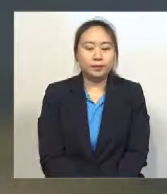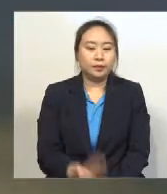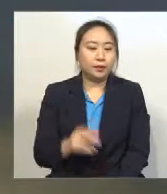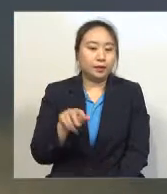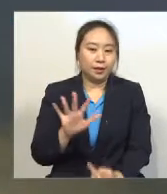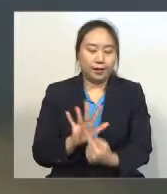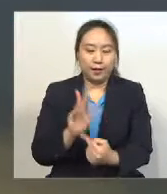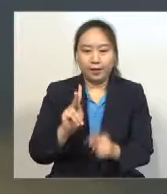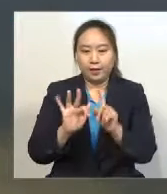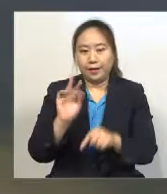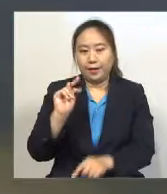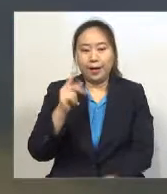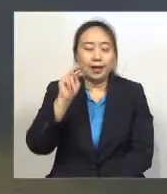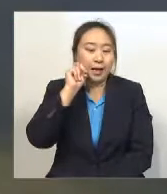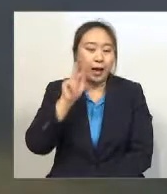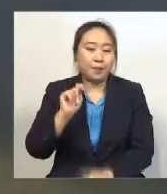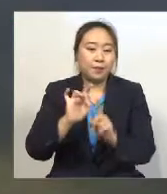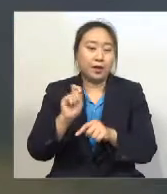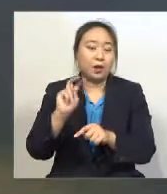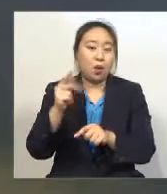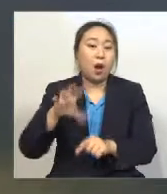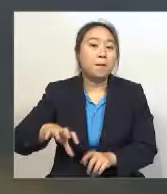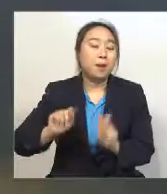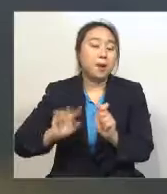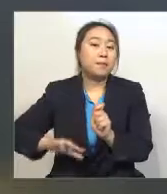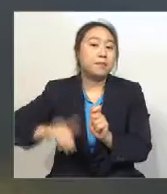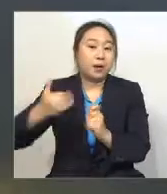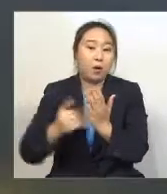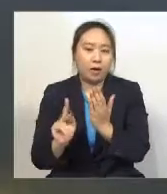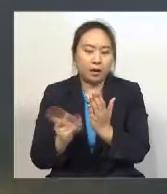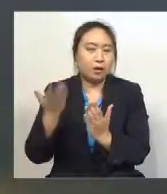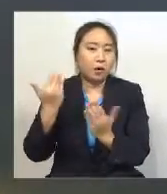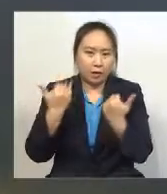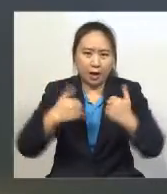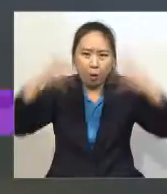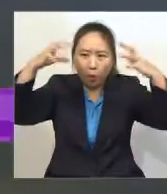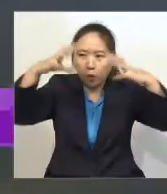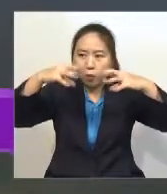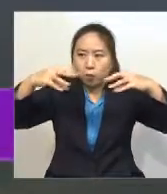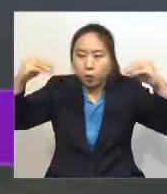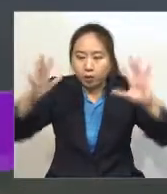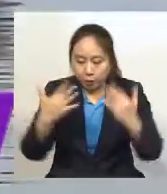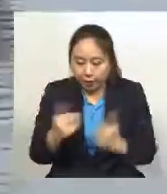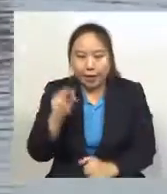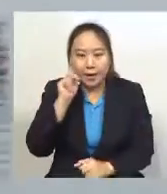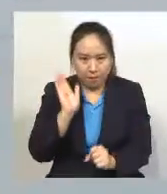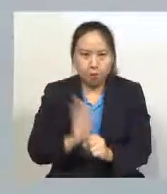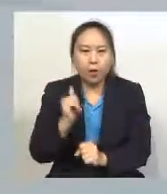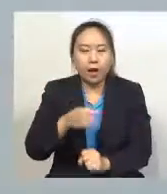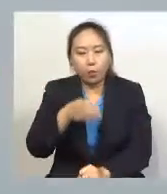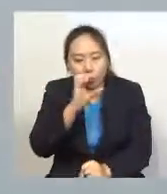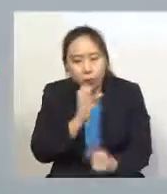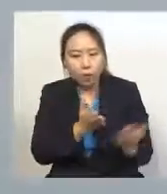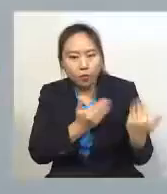แก่งน้ำต้นตำบลเมืองเก่าอำเภอเมืองจังหวัดขอนแก่นในช่วงฝนทิ้งช่วงยาวนานยังมีน้ำเหลือเพียงพอต่อการอุปโภคบริโภค